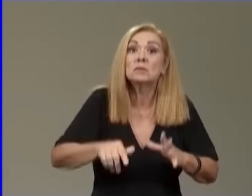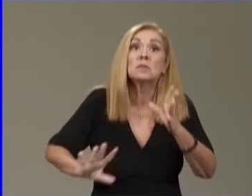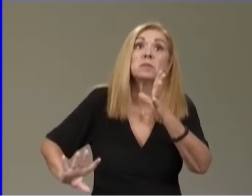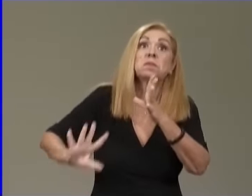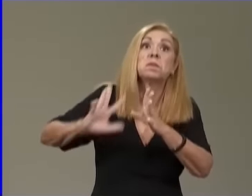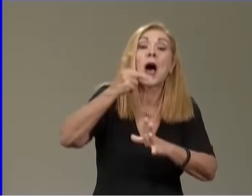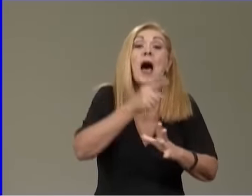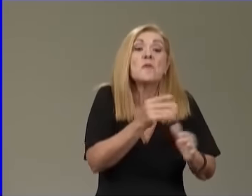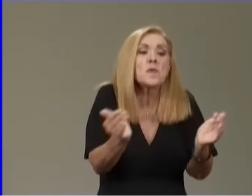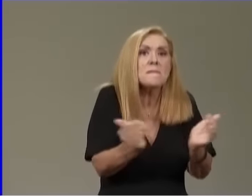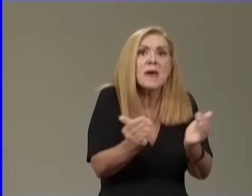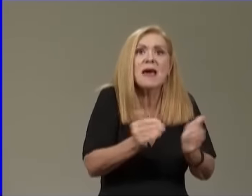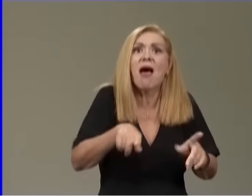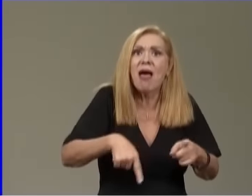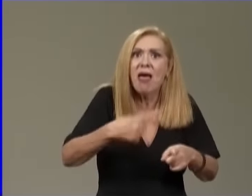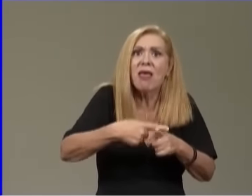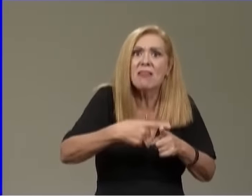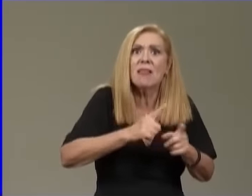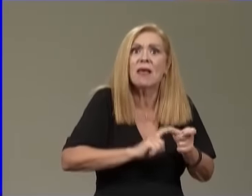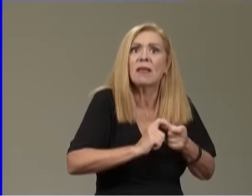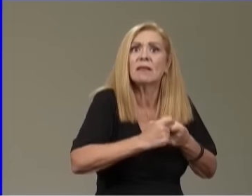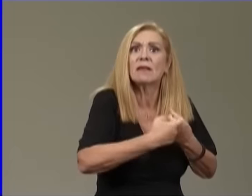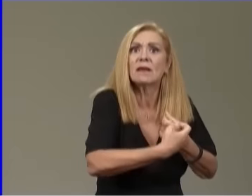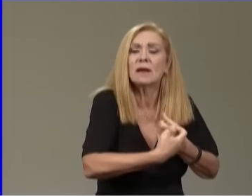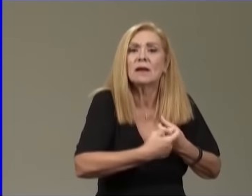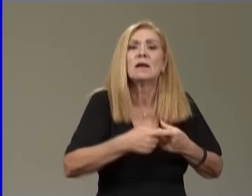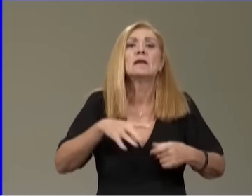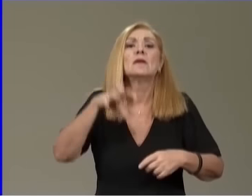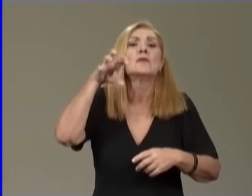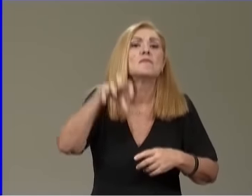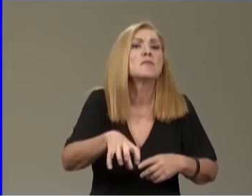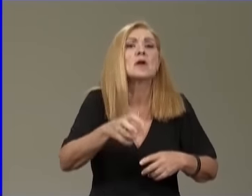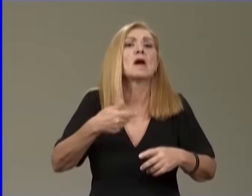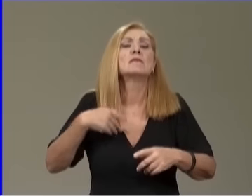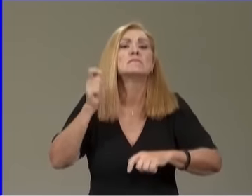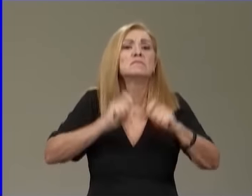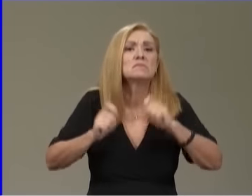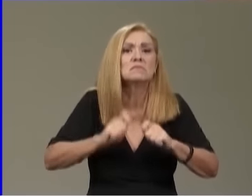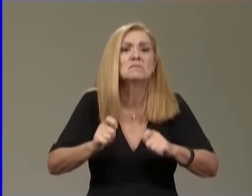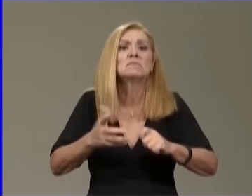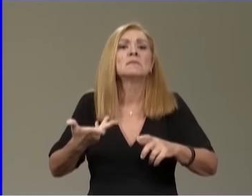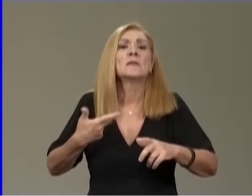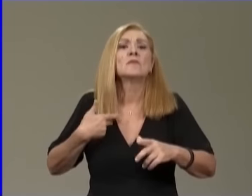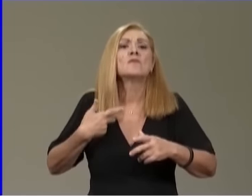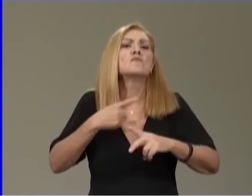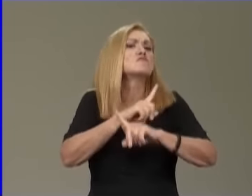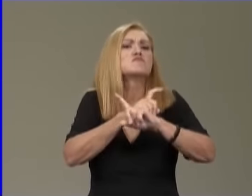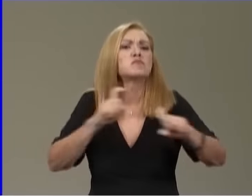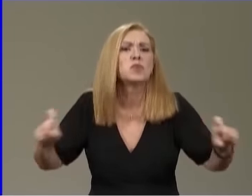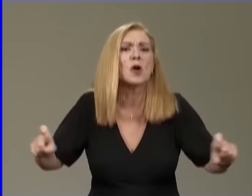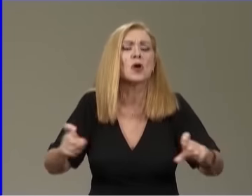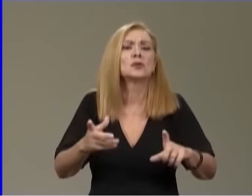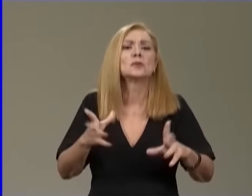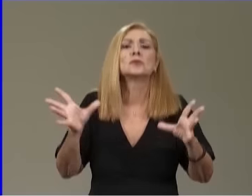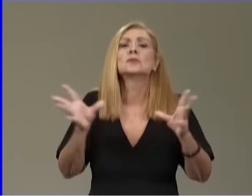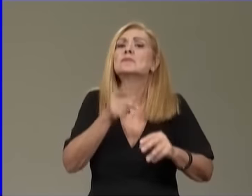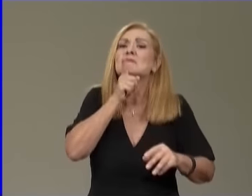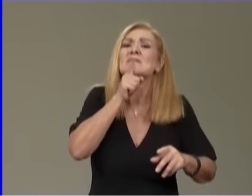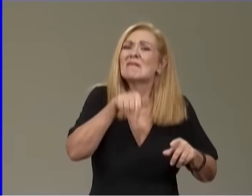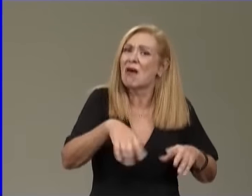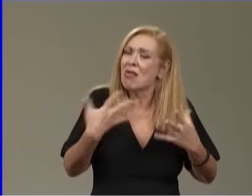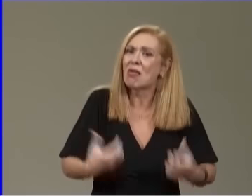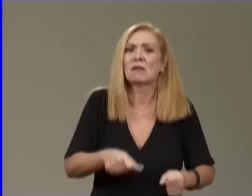μικρές ελληνικές εταιρείες. Μονάδες έρευνας προϊόντων πολυεθνικών εταιρείων, όπως αυτές που ήδη έχουν εγκατασταθεί στη